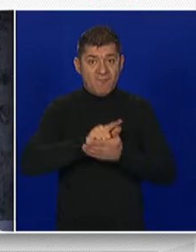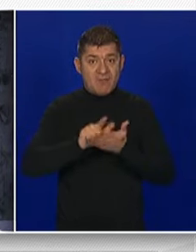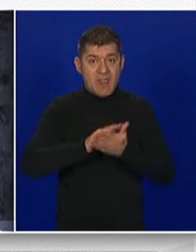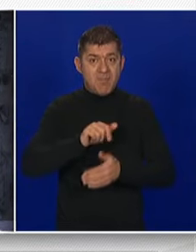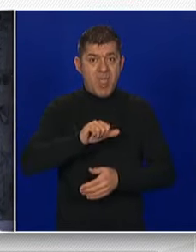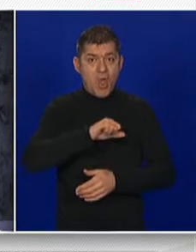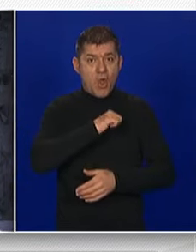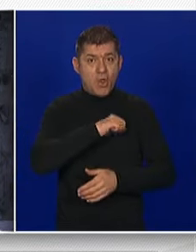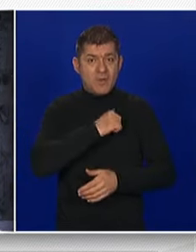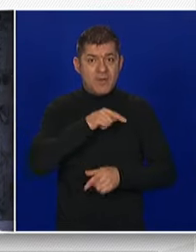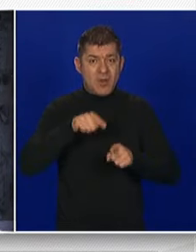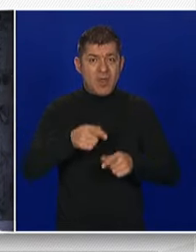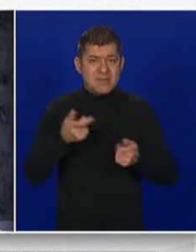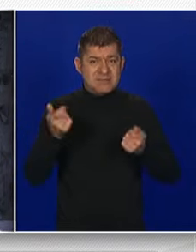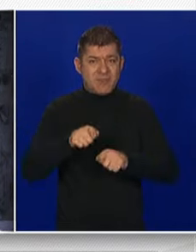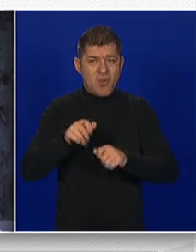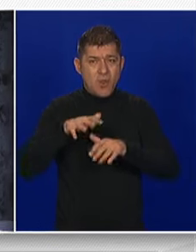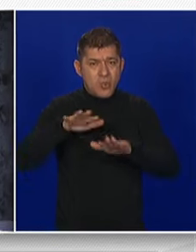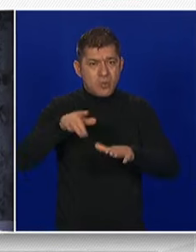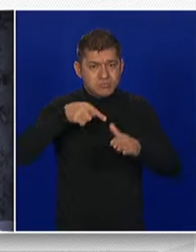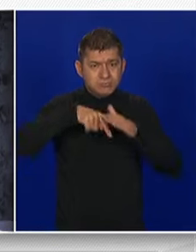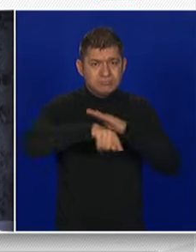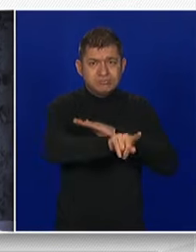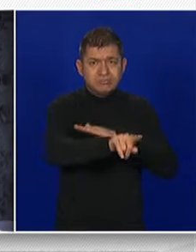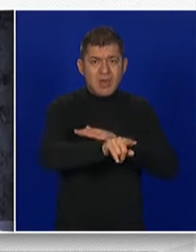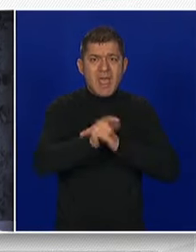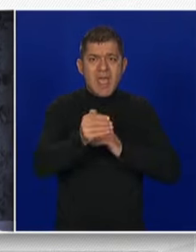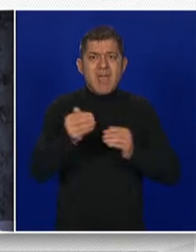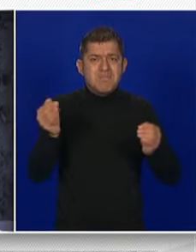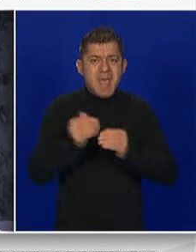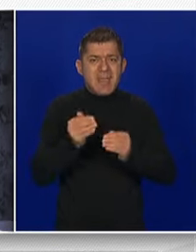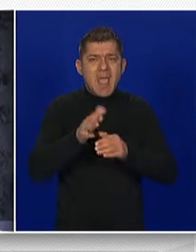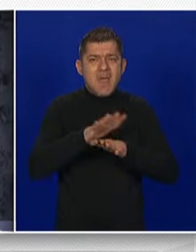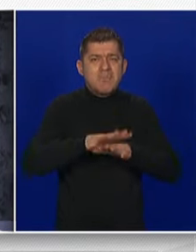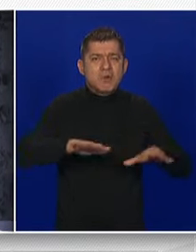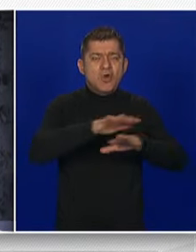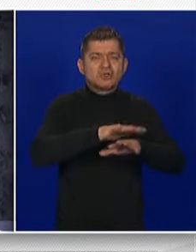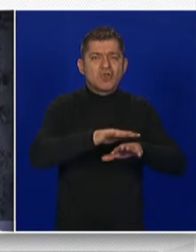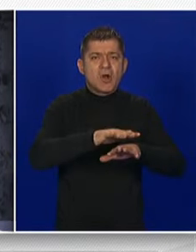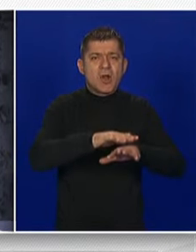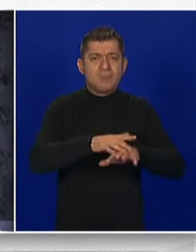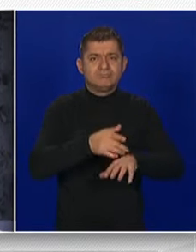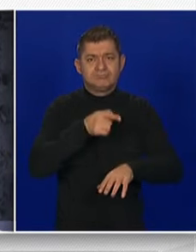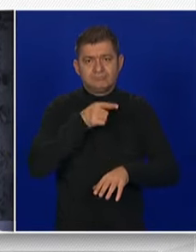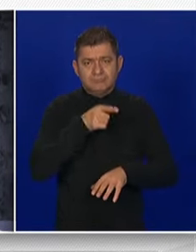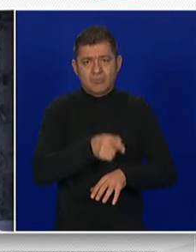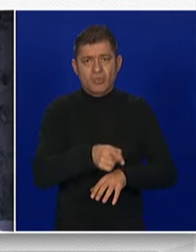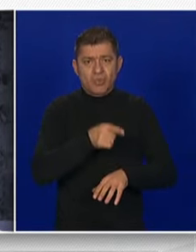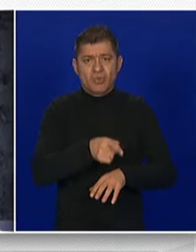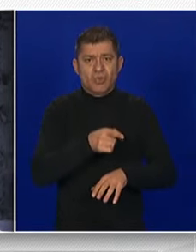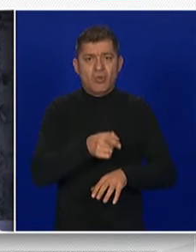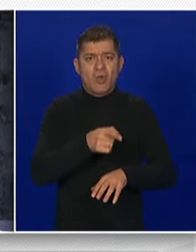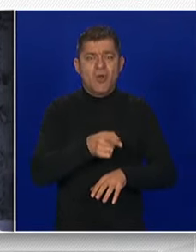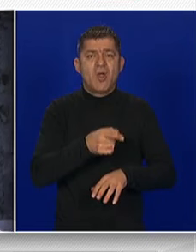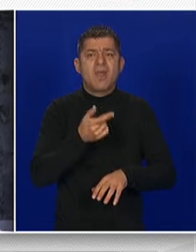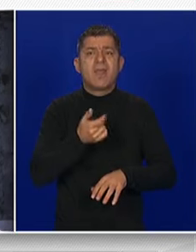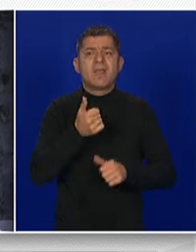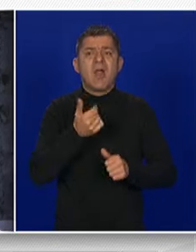u zatvorenom prostoru, pogotovo u manjim zatvorenim prostorima, je jedan